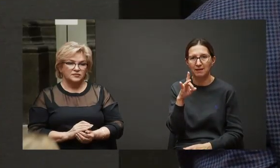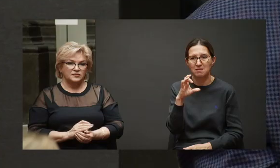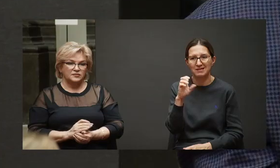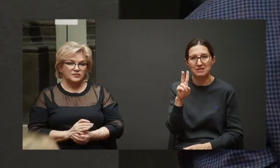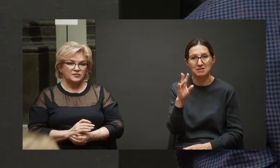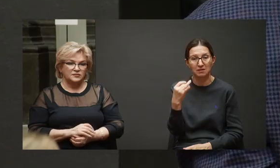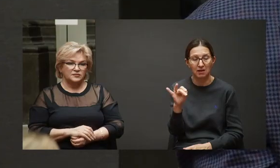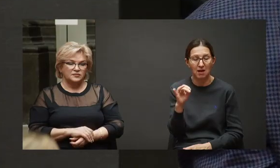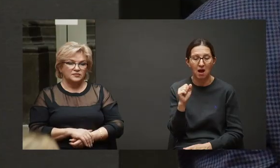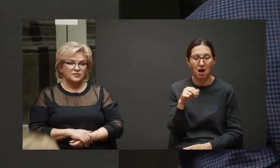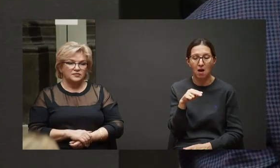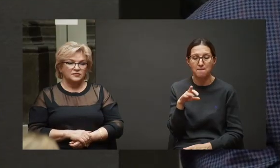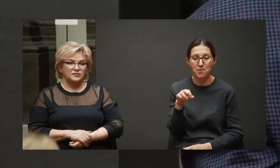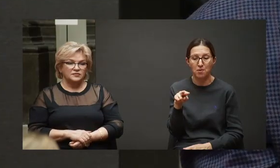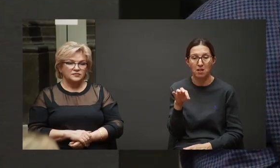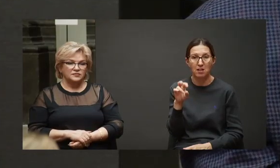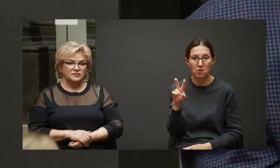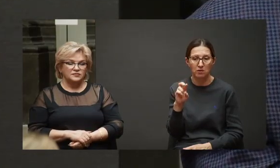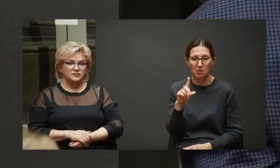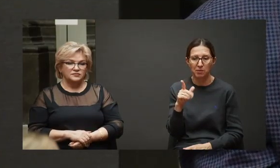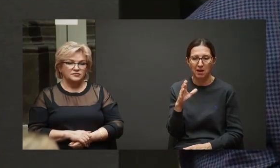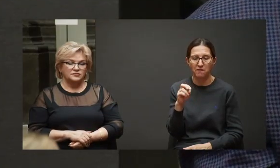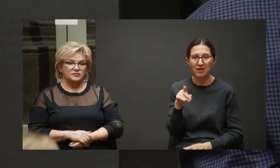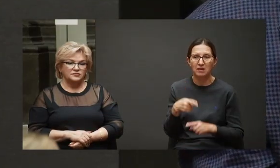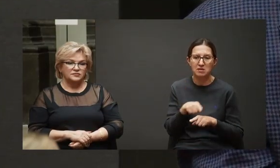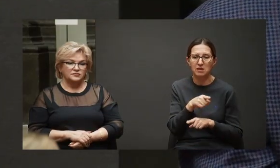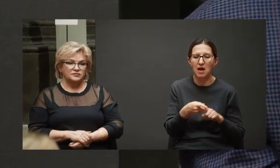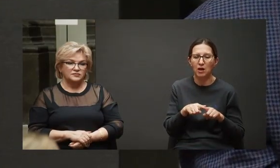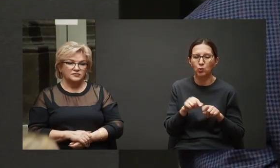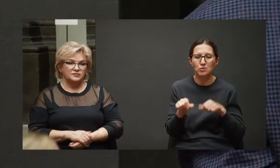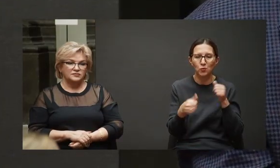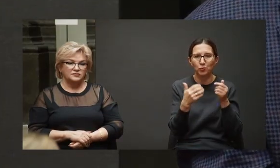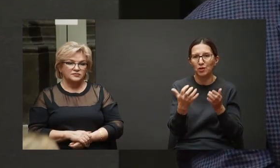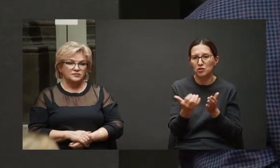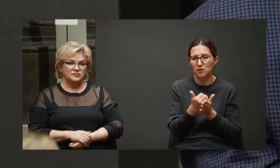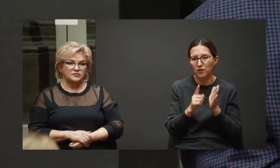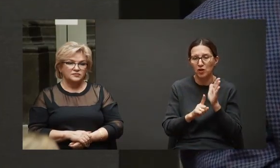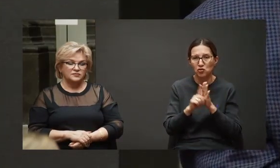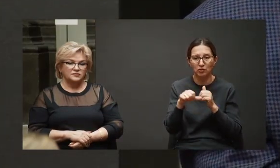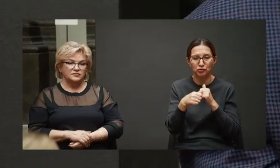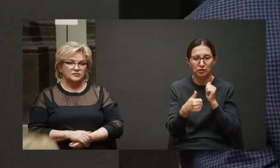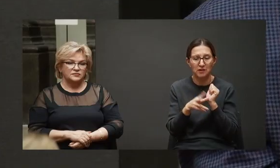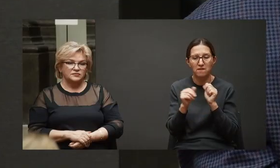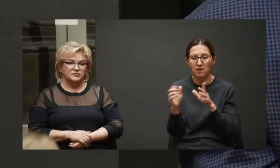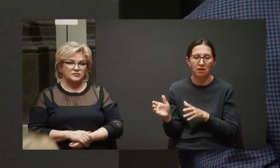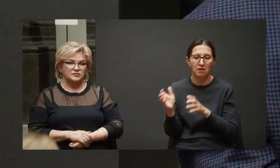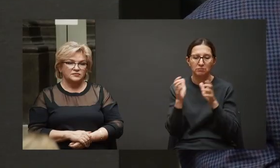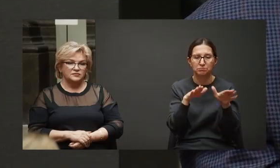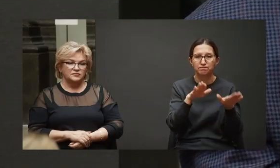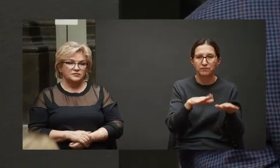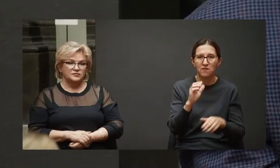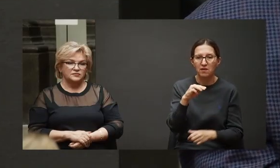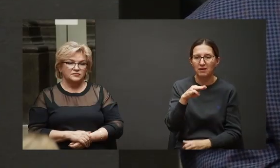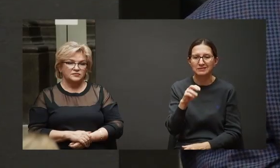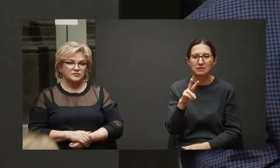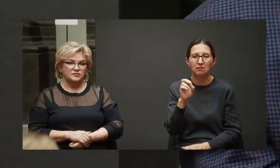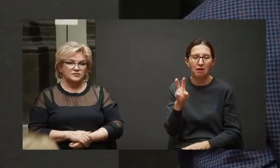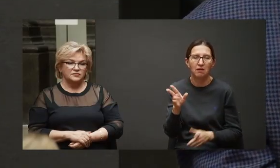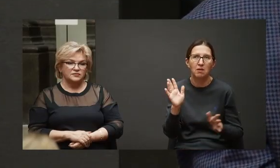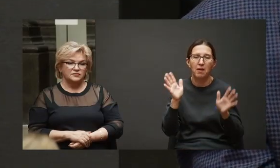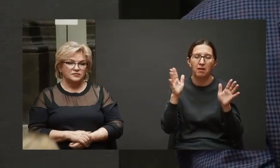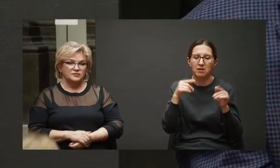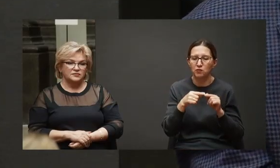Аполлон Бельведерский, который нашли, по-моему, в начале XVI века, воздвигли в Ватикане, поклонялись ему в течение нескольких